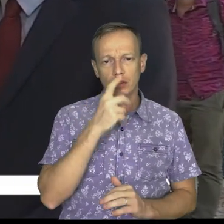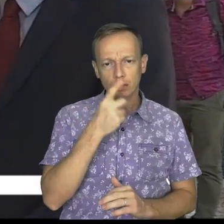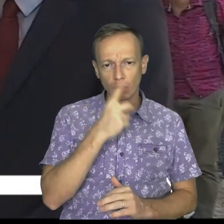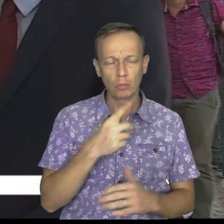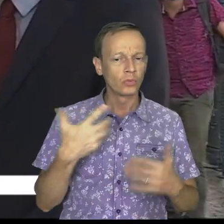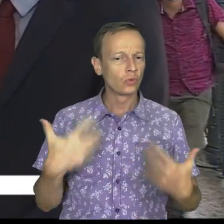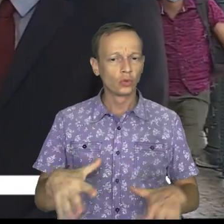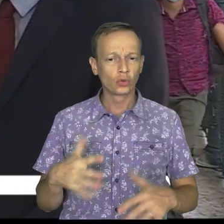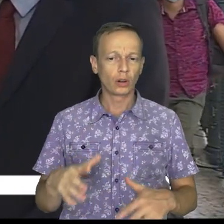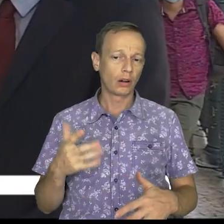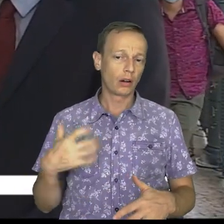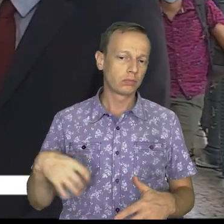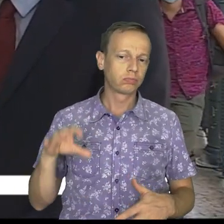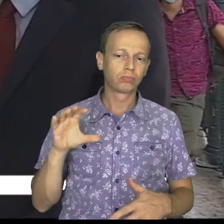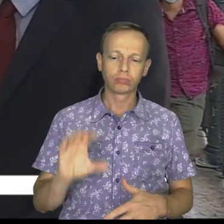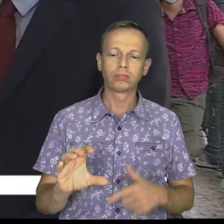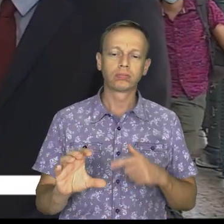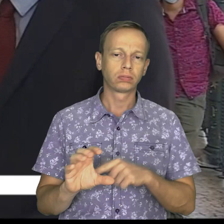décembre, une partie